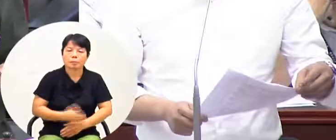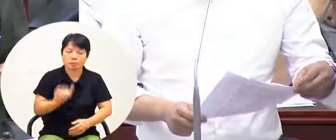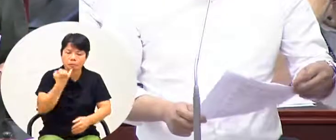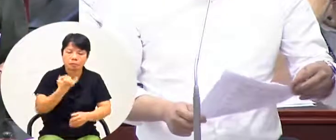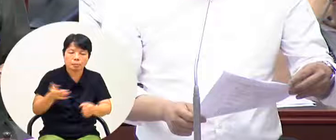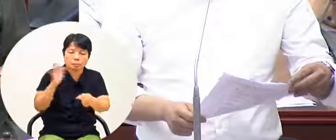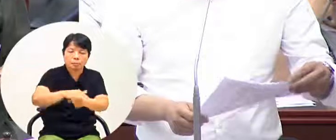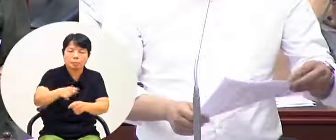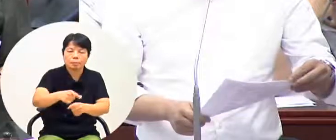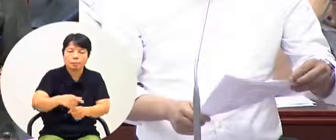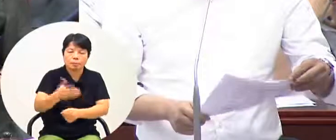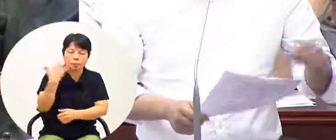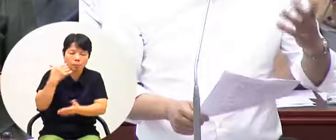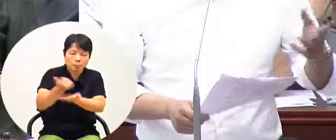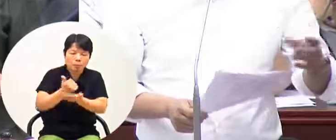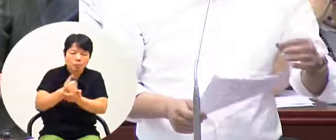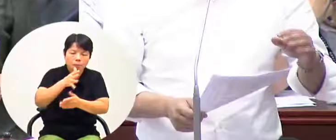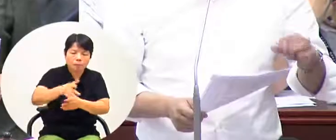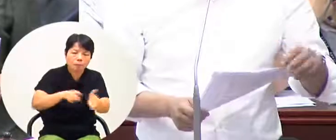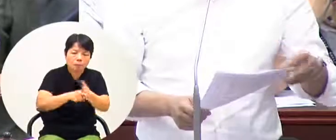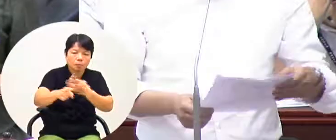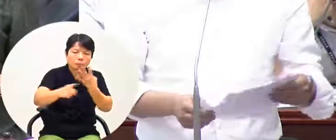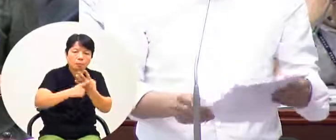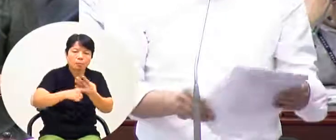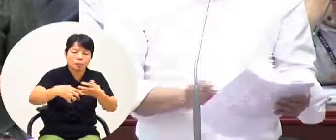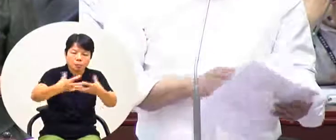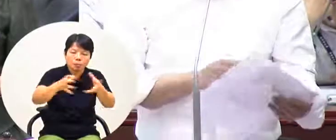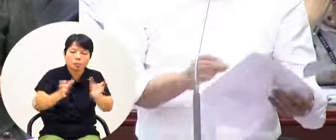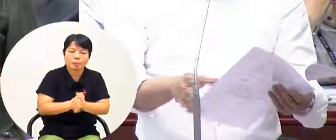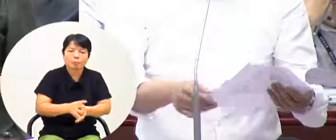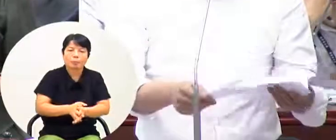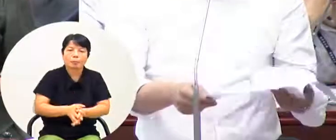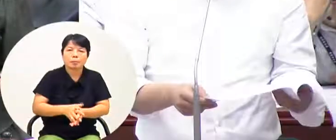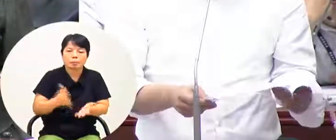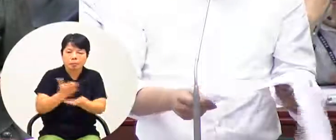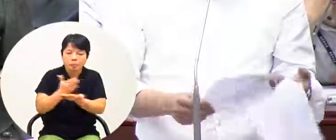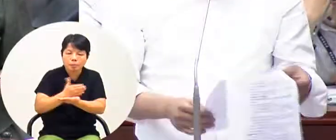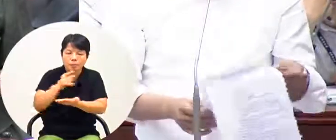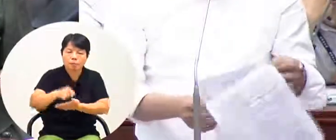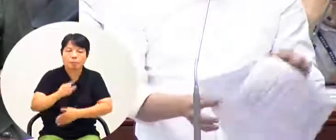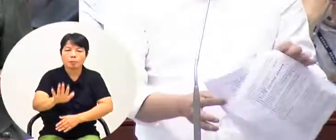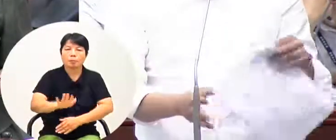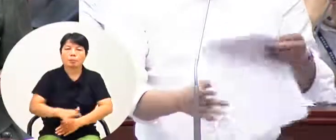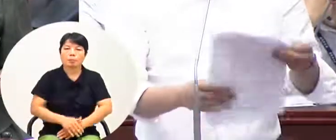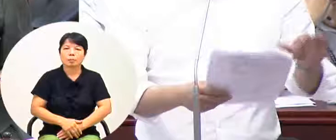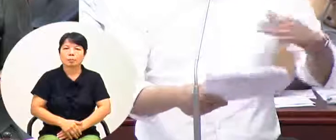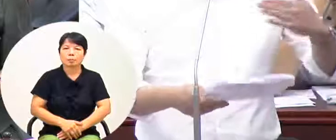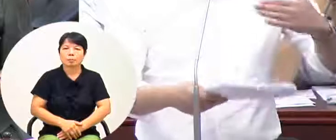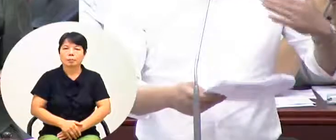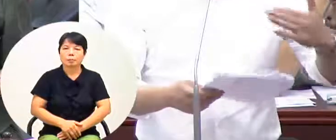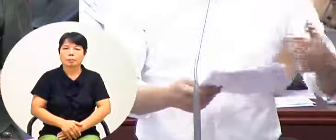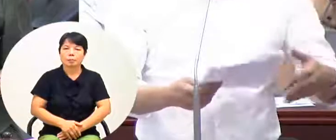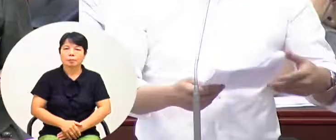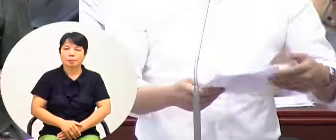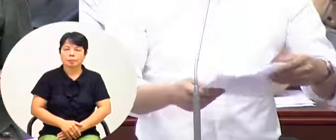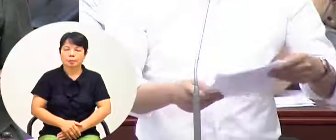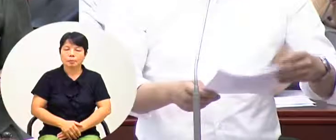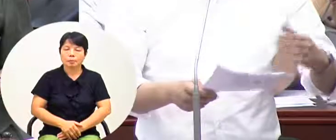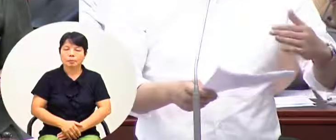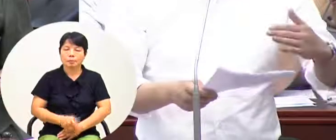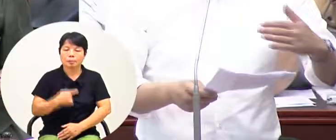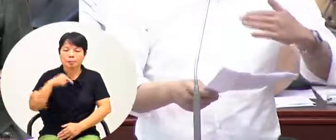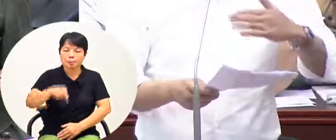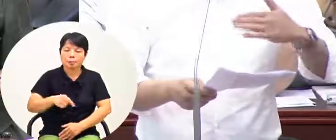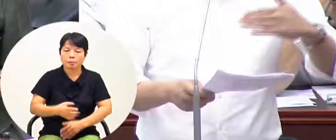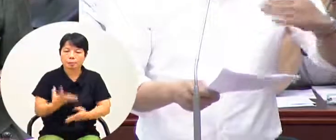个专业的团队来帮我们评估过。那事实上，我这边几个数字跟议员这边一并，